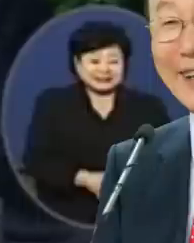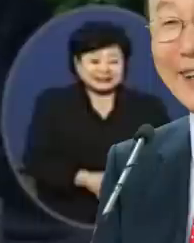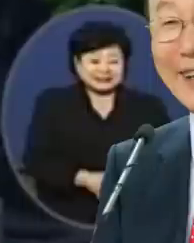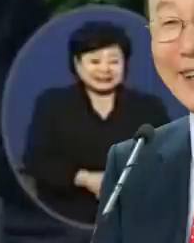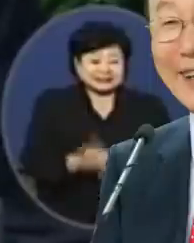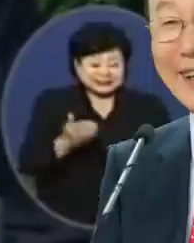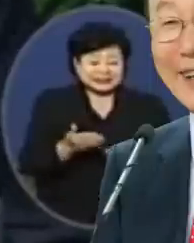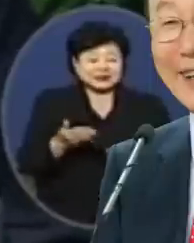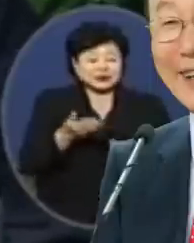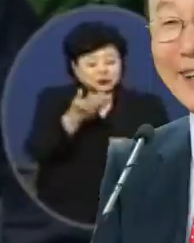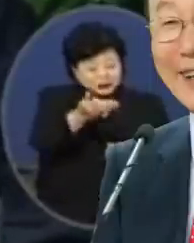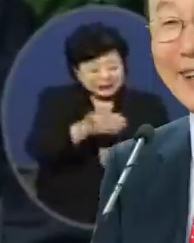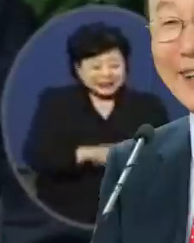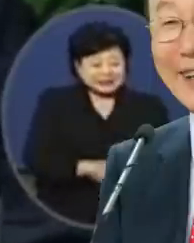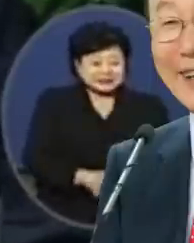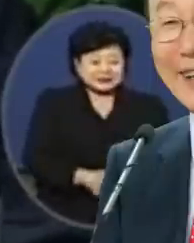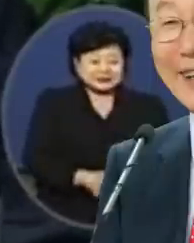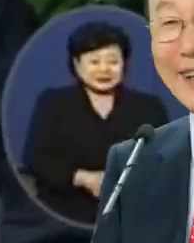직장 안 주겠습니까?